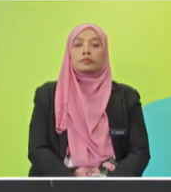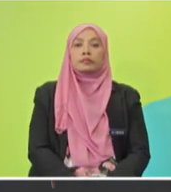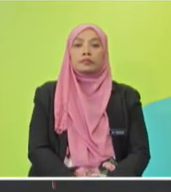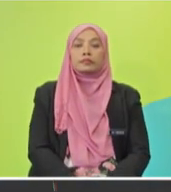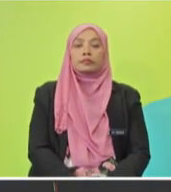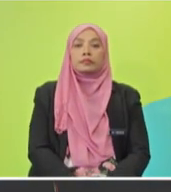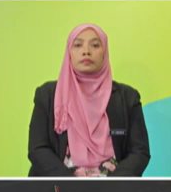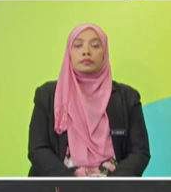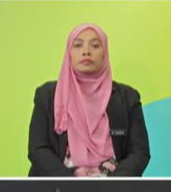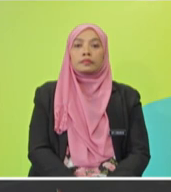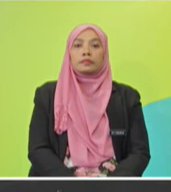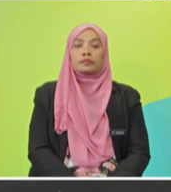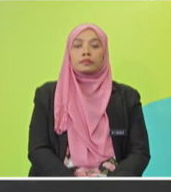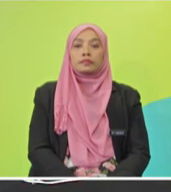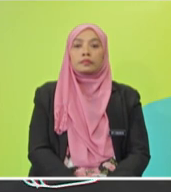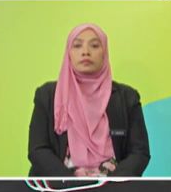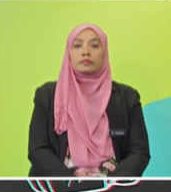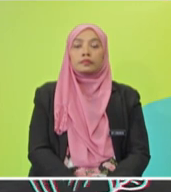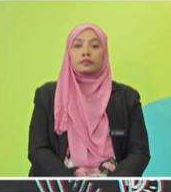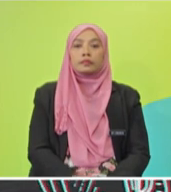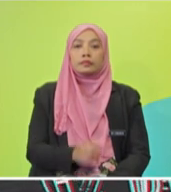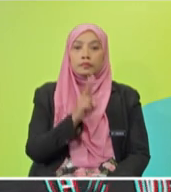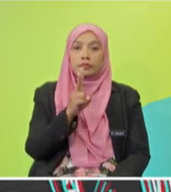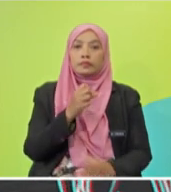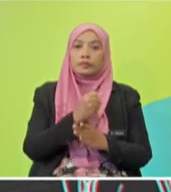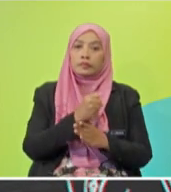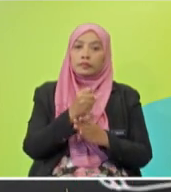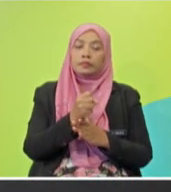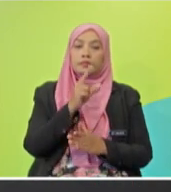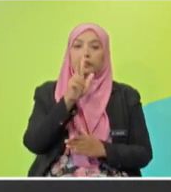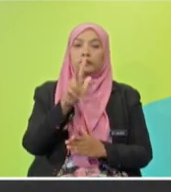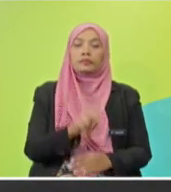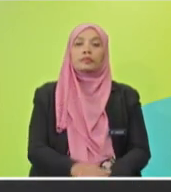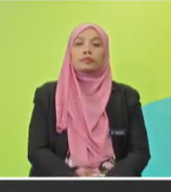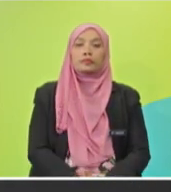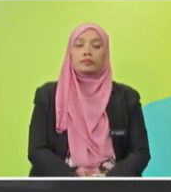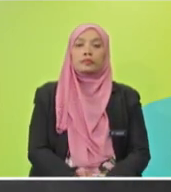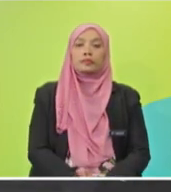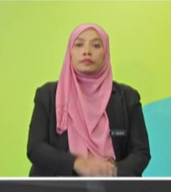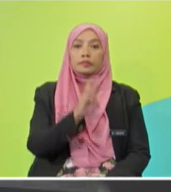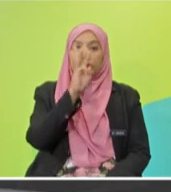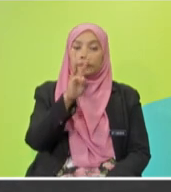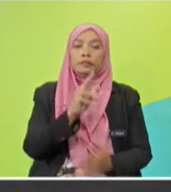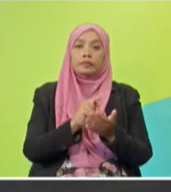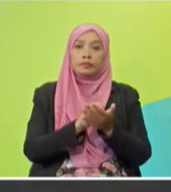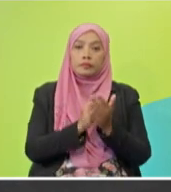Faktor dia juga. Jadi kita darab dengan 2, kita boleh darab dengan 3, boleh darab dengan 4. Jadi kita dapat 6:8.